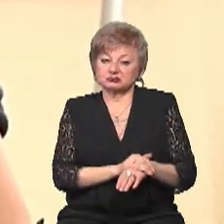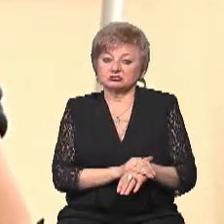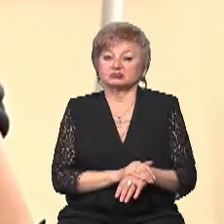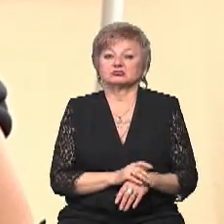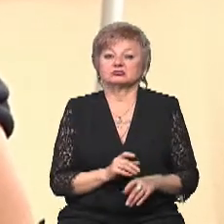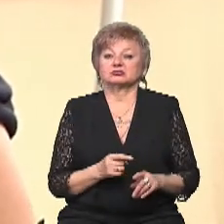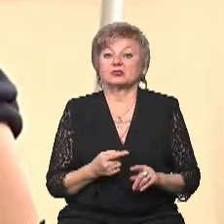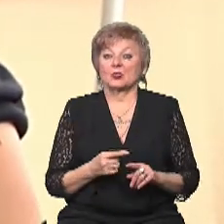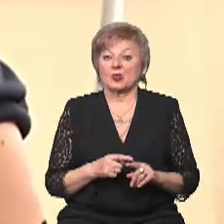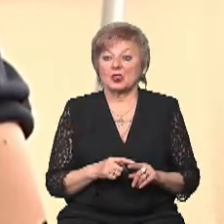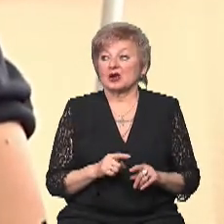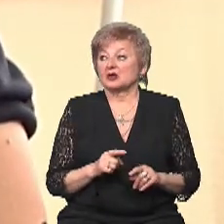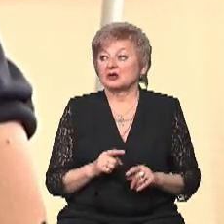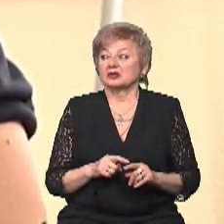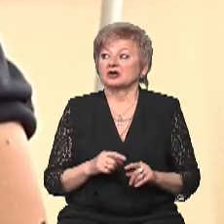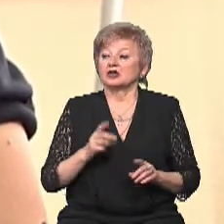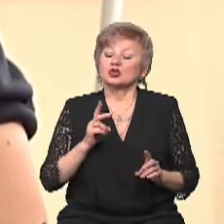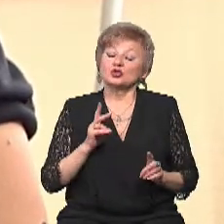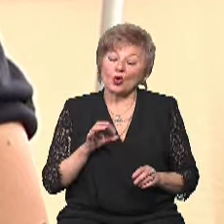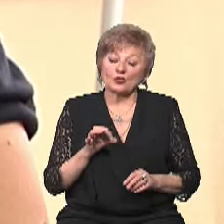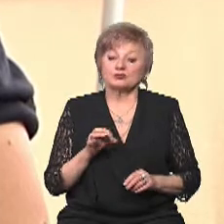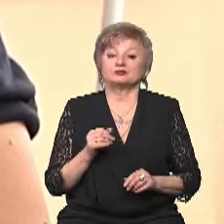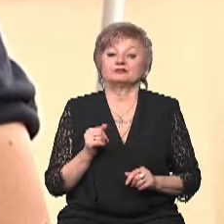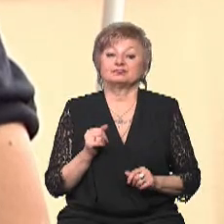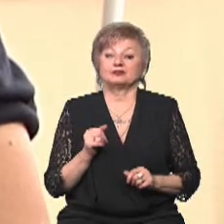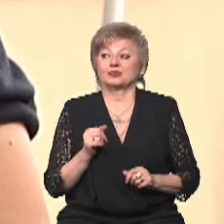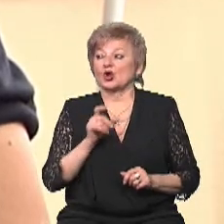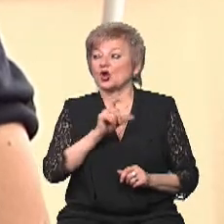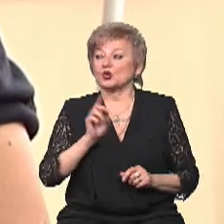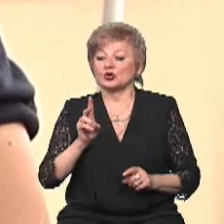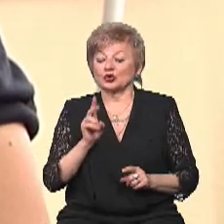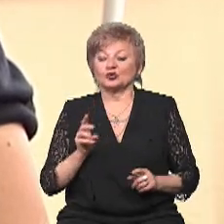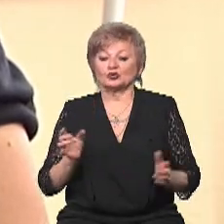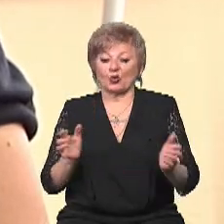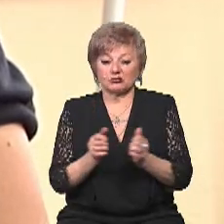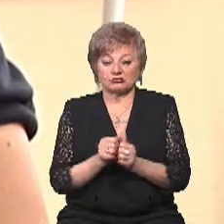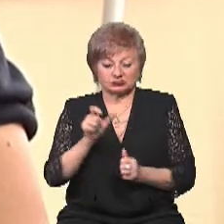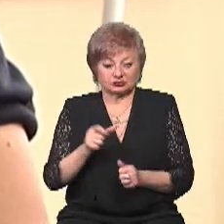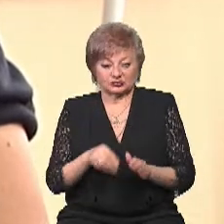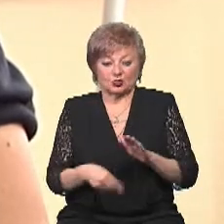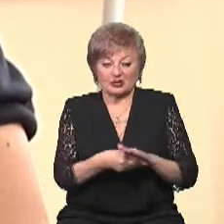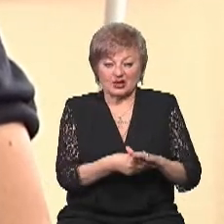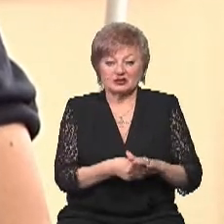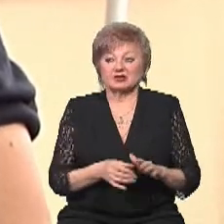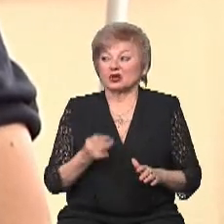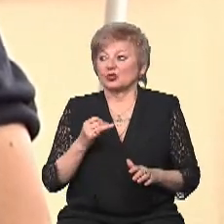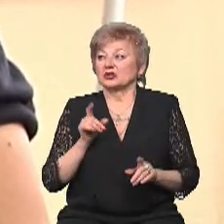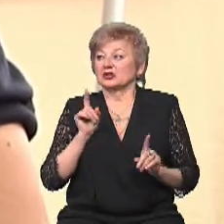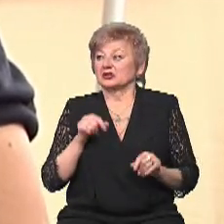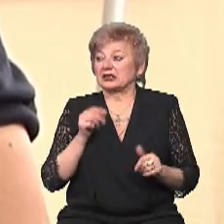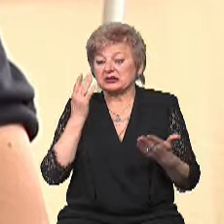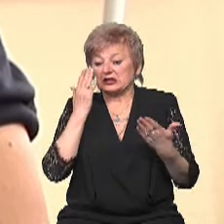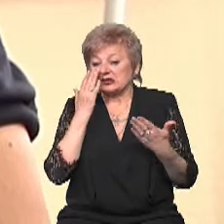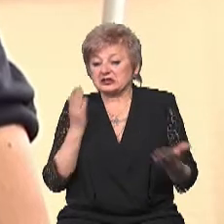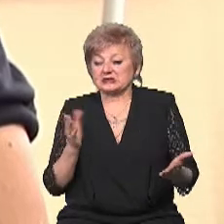проведенным оперативно-розыскным мероприятиям. Как правило, люди, которых задерживают с этими закладками, они даже не знают, кто